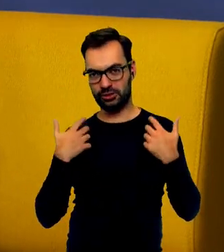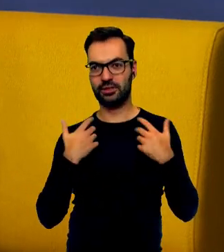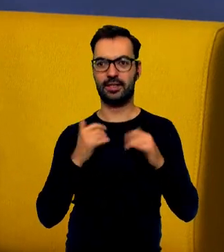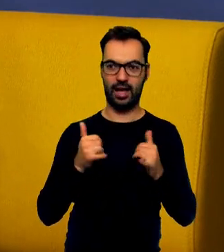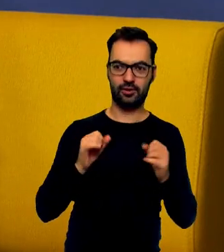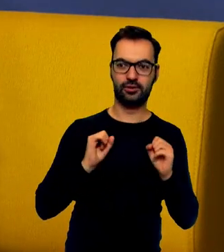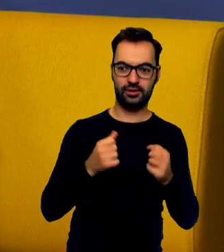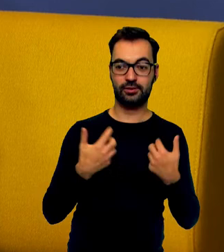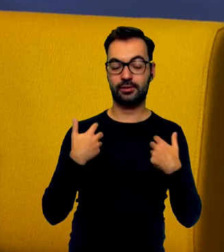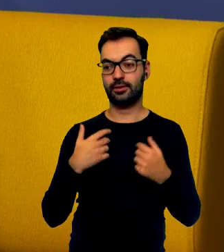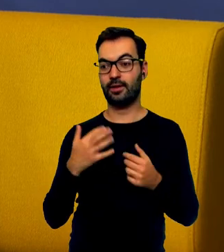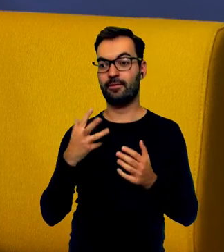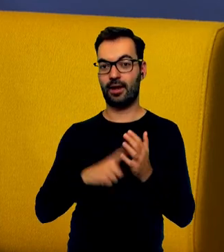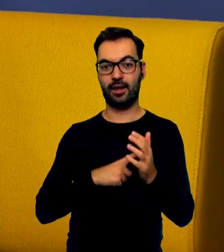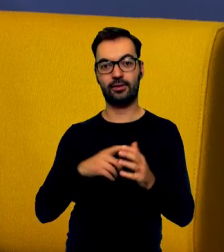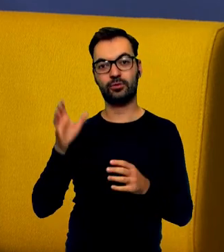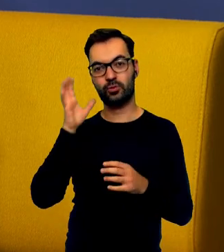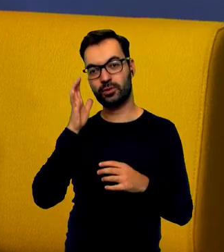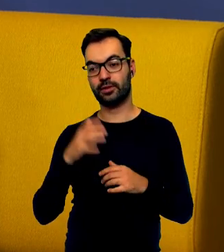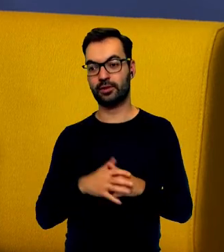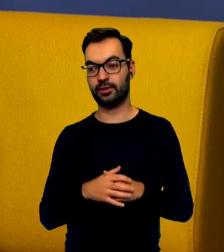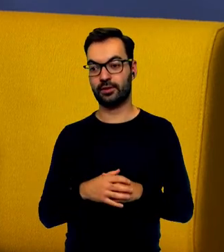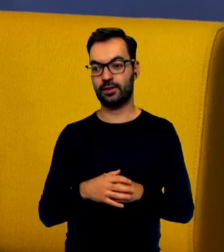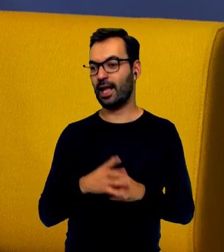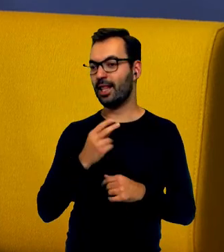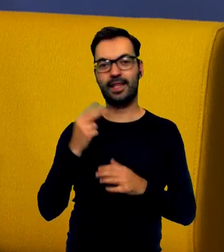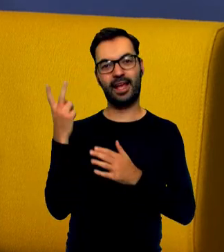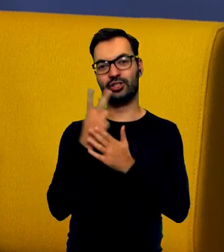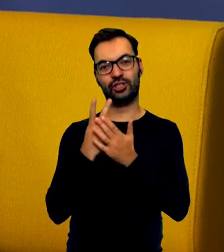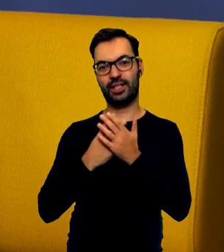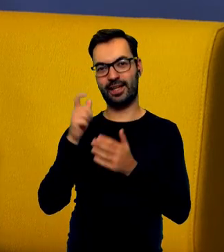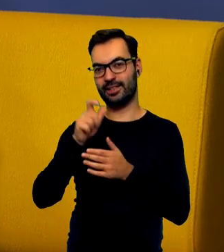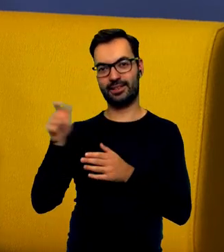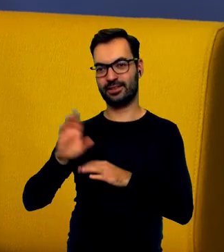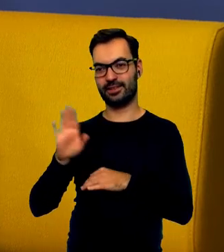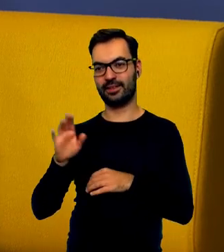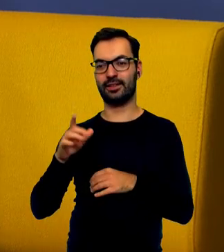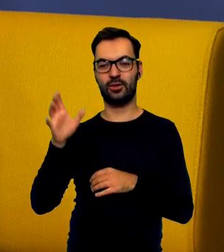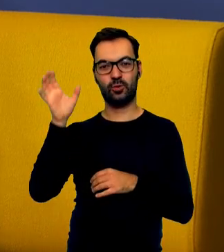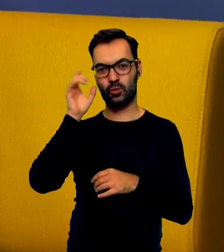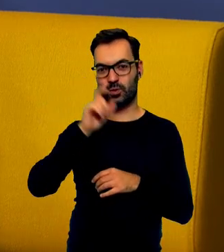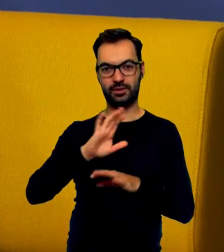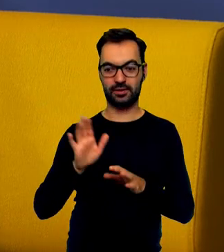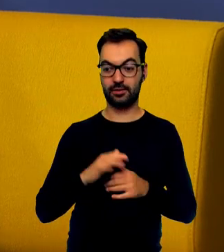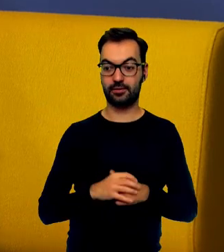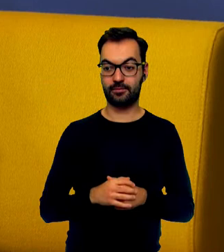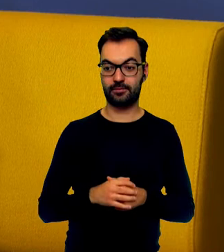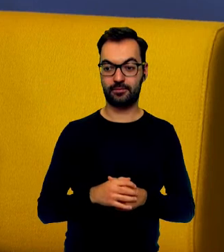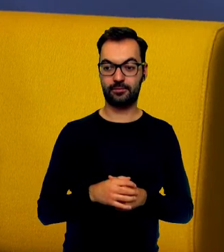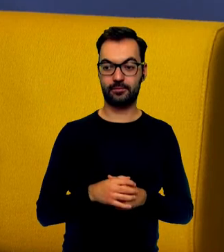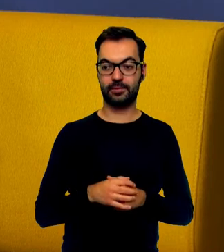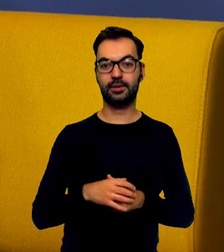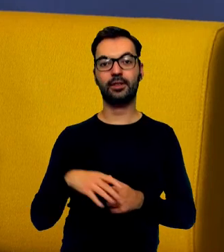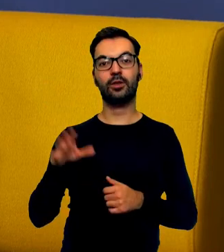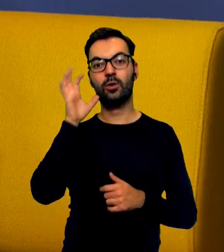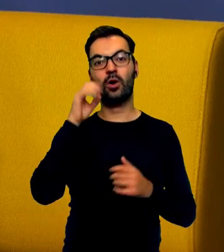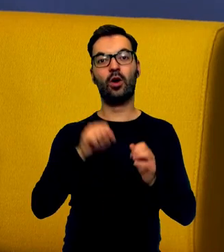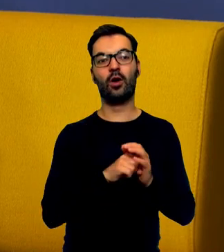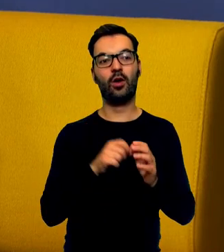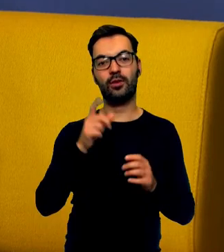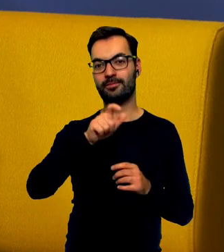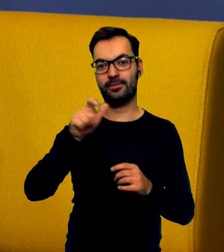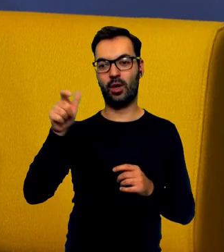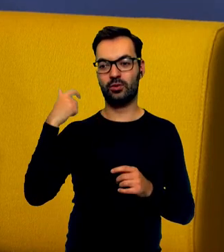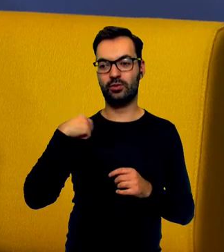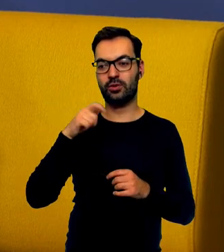funkcjonuję i nieraz słyszałem, ale nie od czytelniczek, czytelników, słuchaczek czy słuchaczy, ale zazwyczaj od